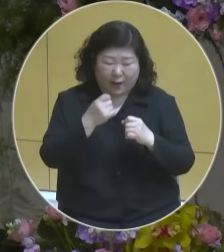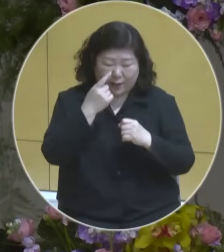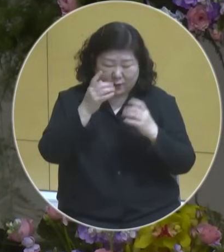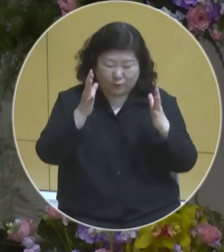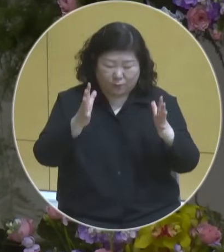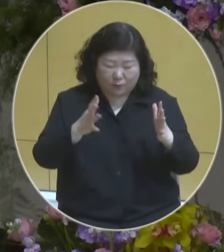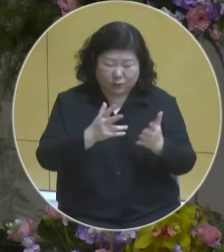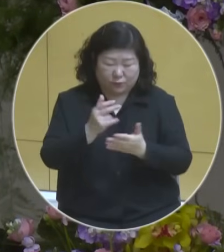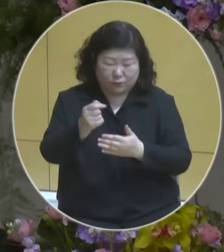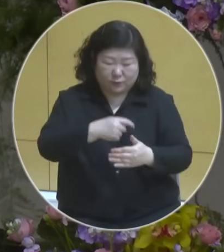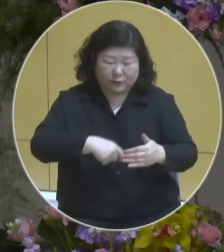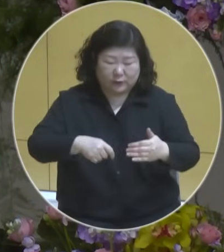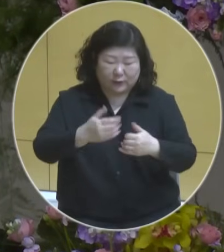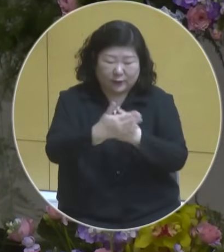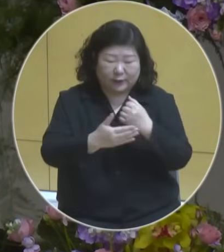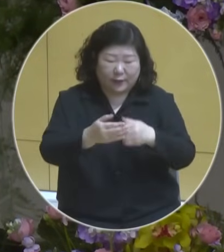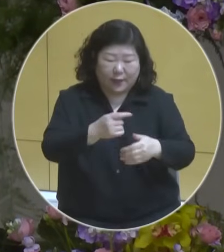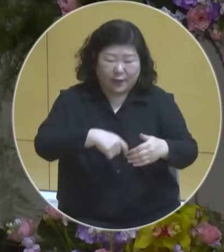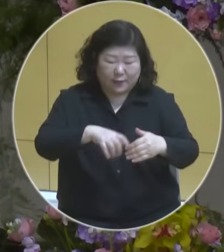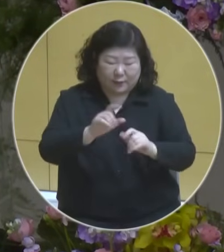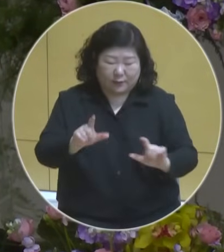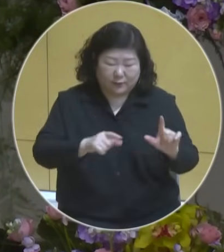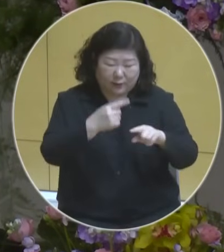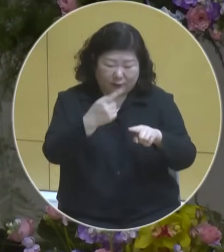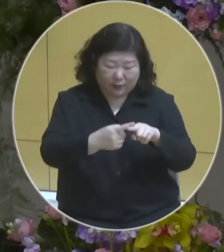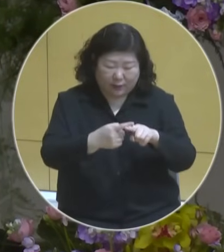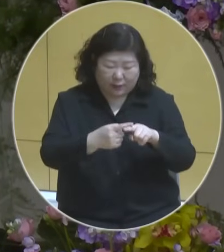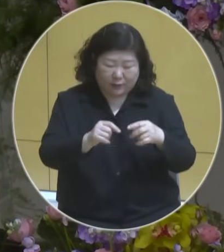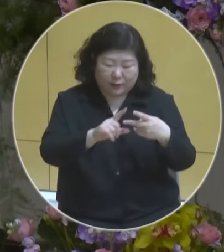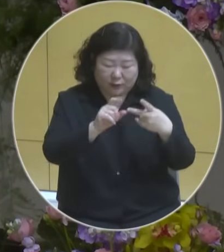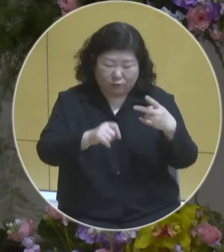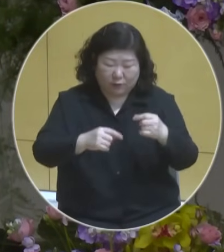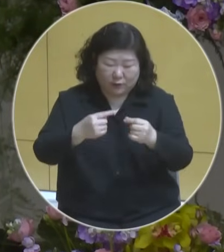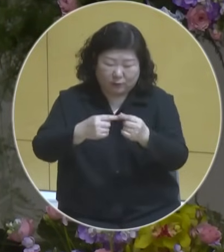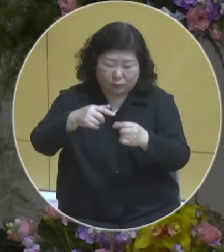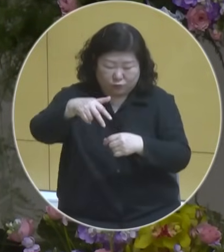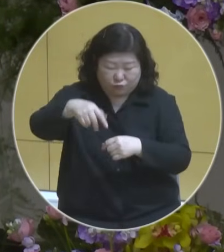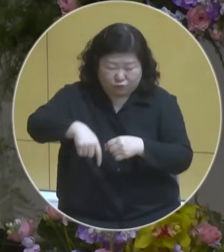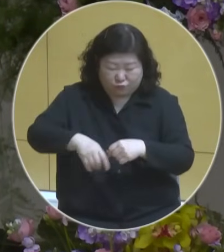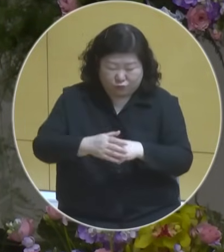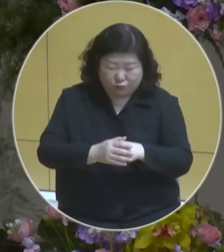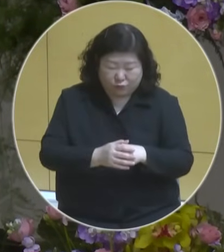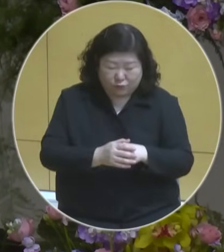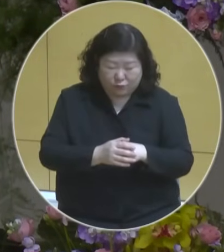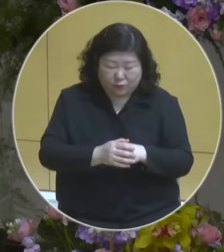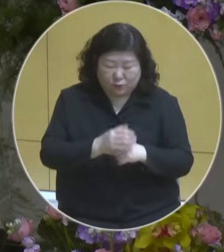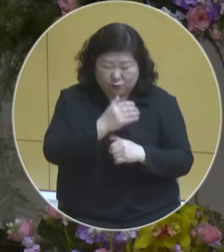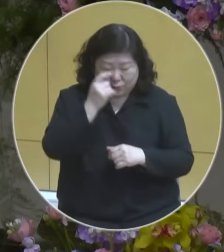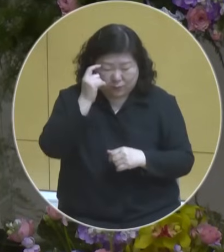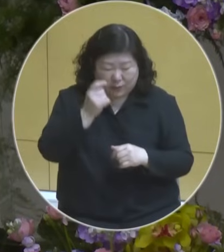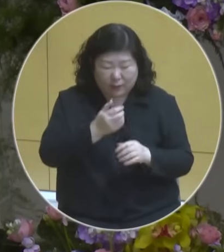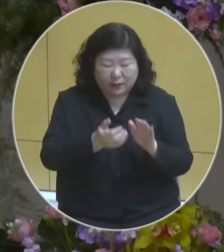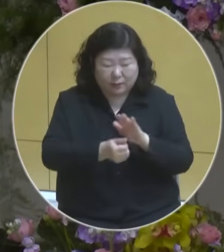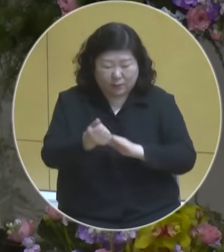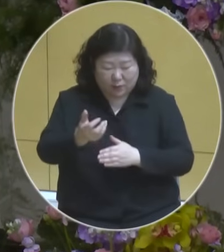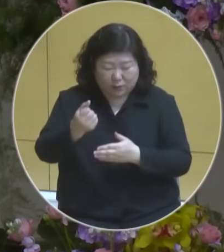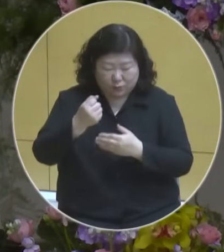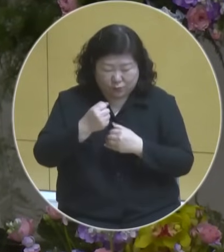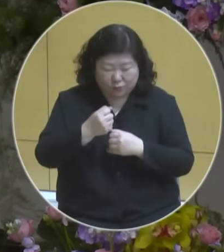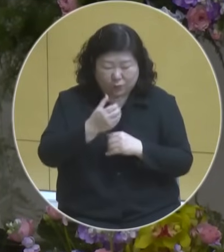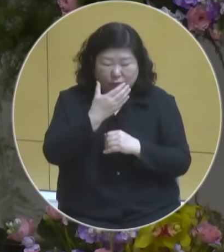하시다가 이월의 첫 주일 꿈과 희망으로 주님 앞에 예배하는 복된 자리에 불러 주심에 감사를